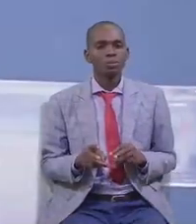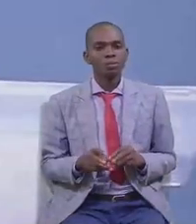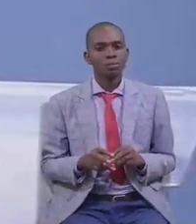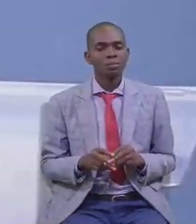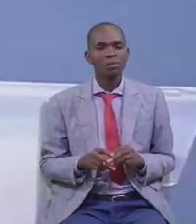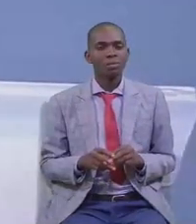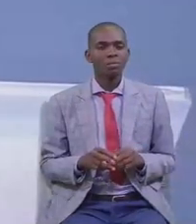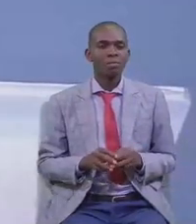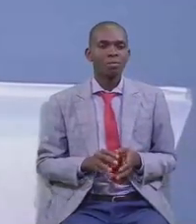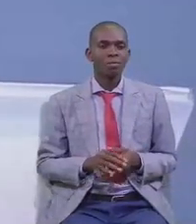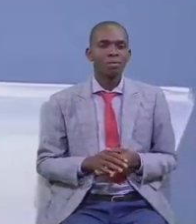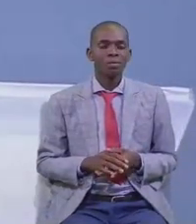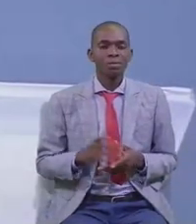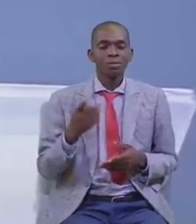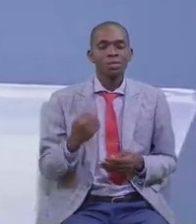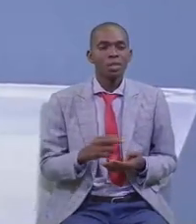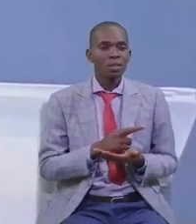Le juste est le racheté.